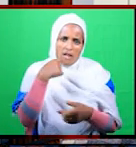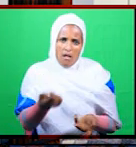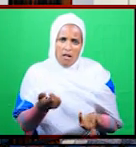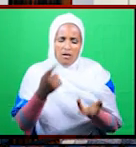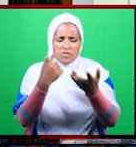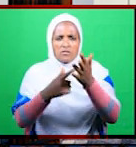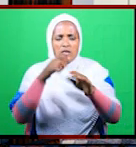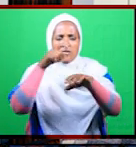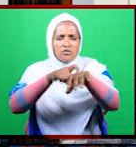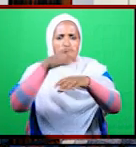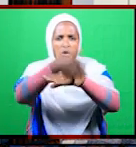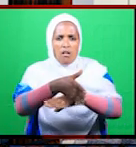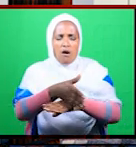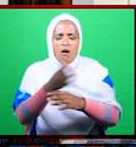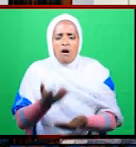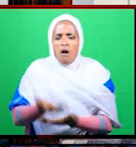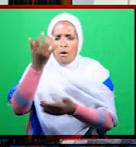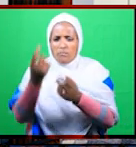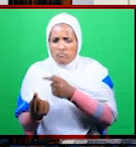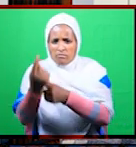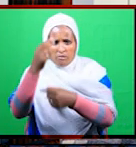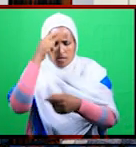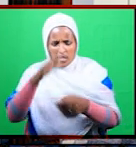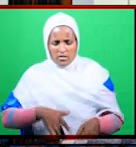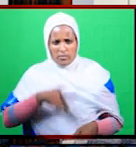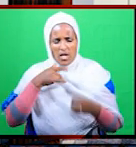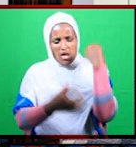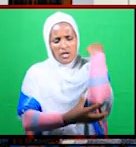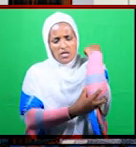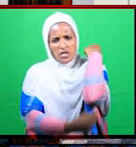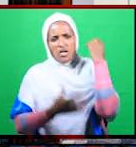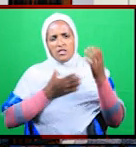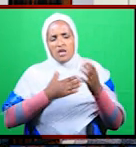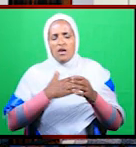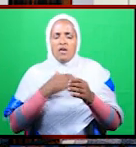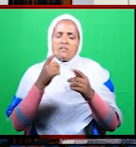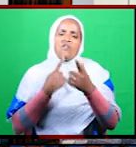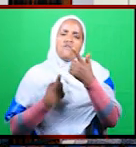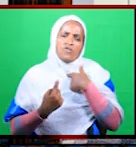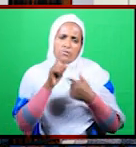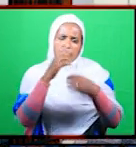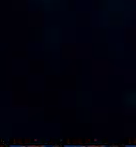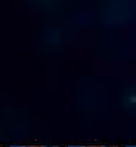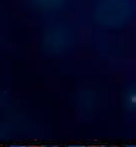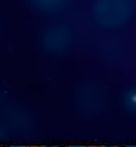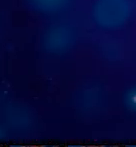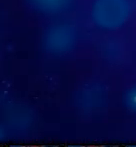ይነሳኛል። ለዚህ ምክንያቱ ከጊዜ በኋላ ያፈራነው ሀብት እንደሆነ ስለሚሰማኝ ድህነቴ ይናፍቀኛል። ምን